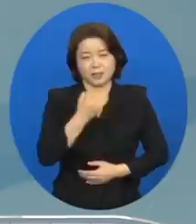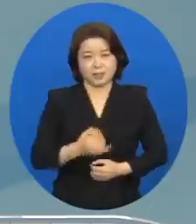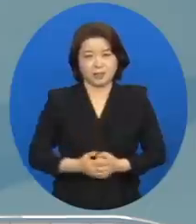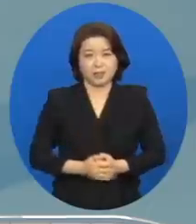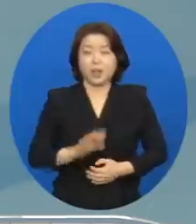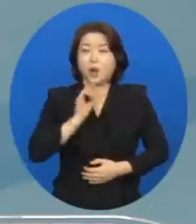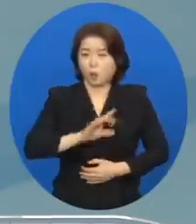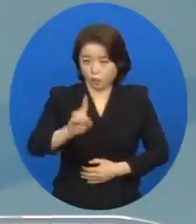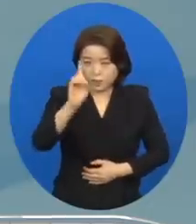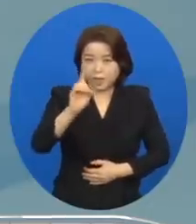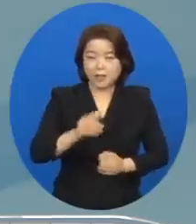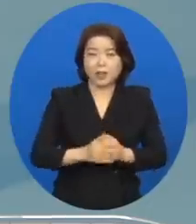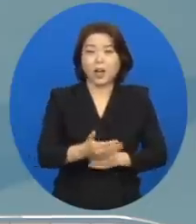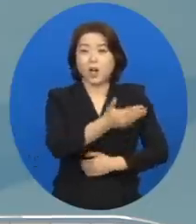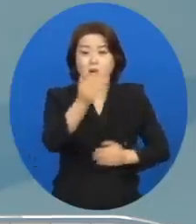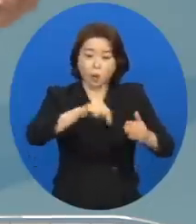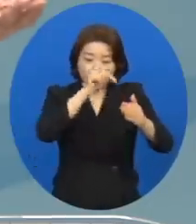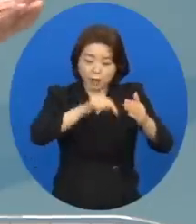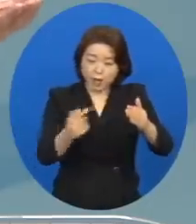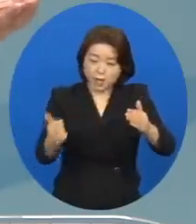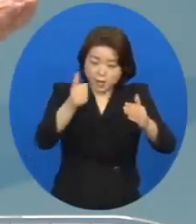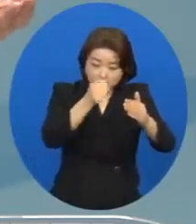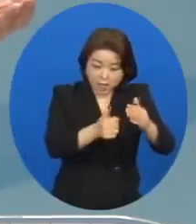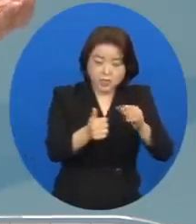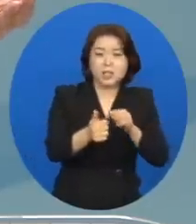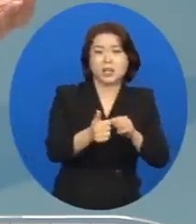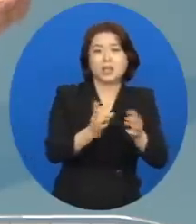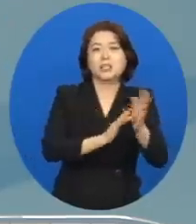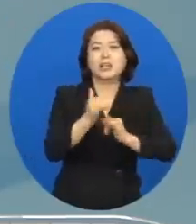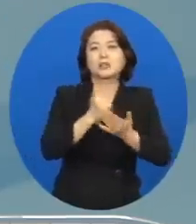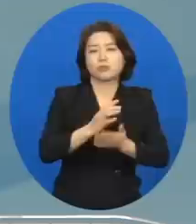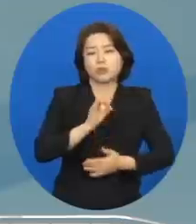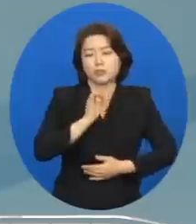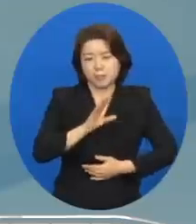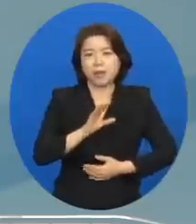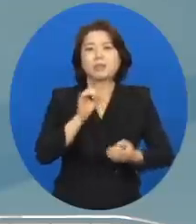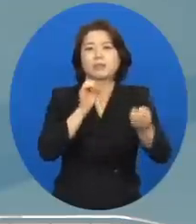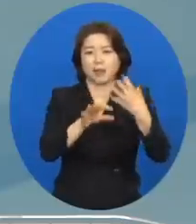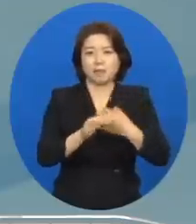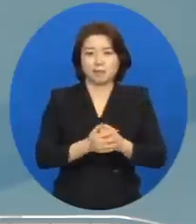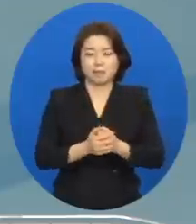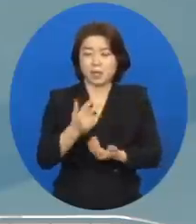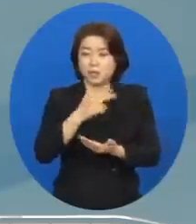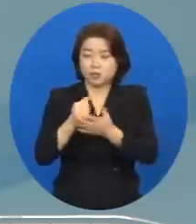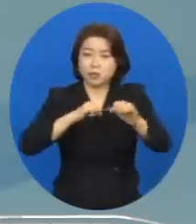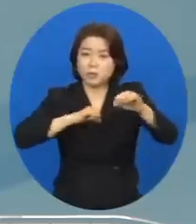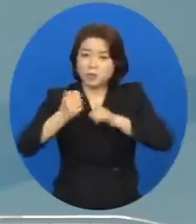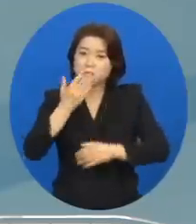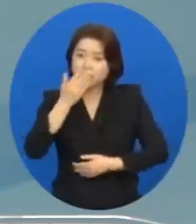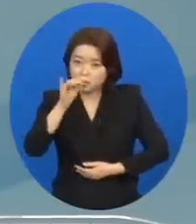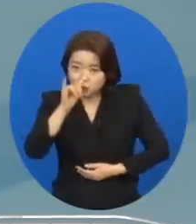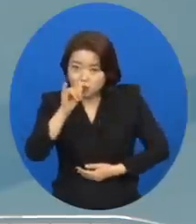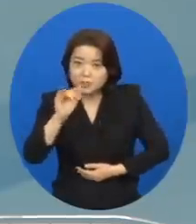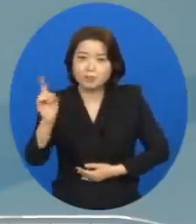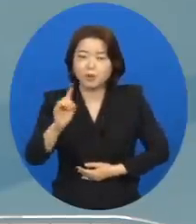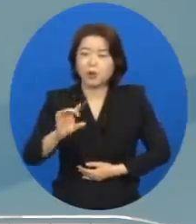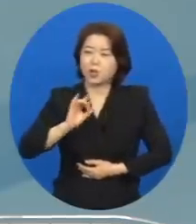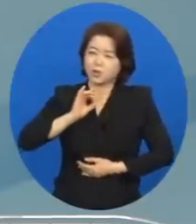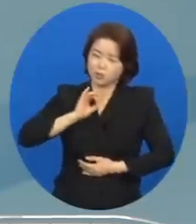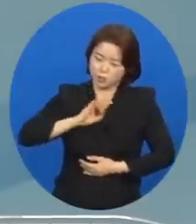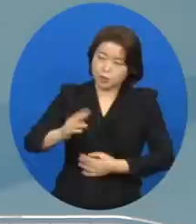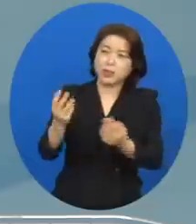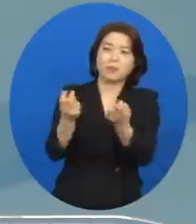오직 하나, 여러분 안에 계신 예수님, 그분이 답이에요. 근데 주님이 역사하실 수 있는 유일한